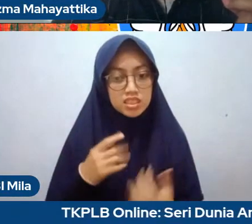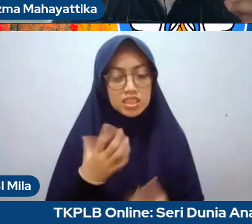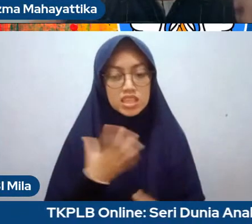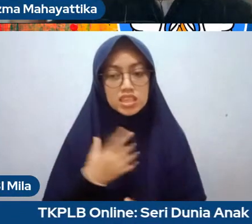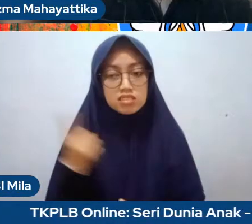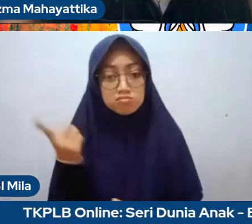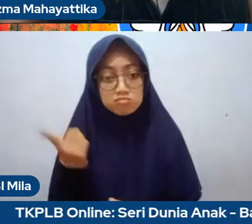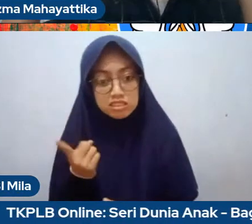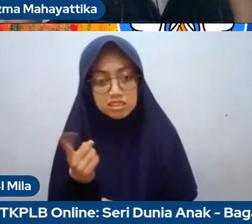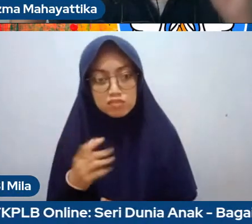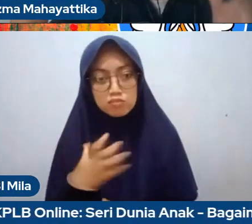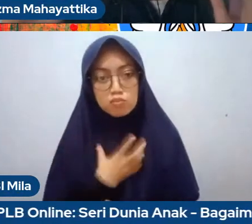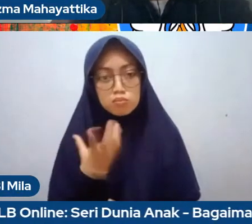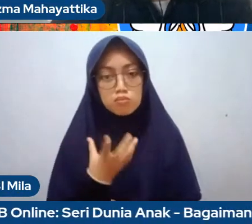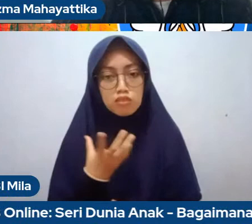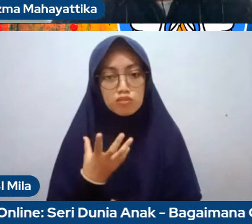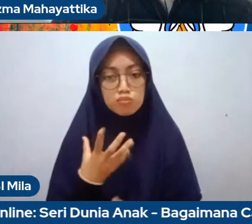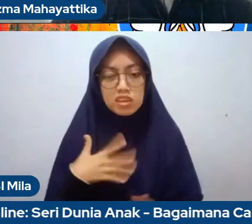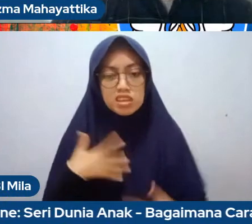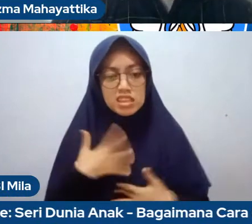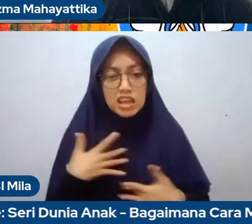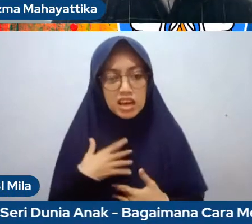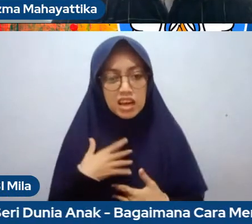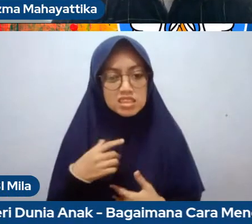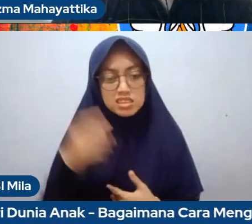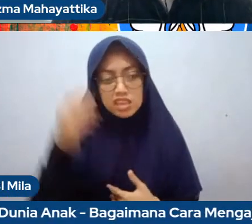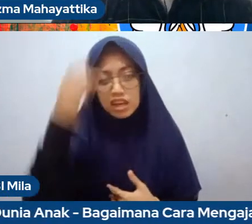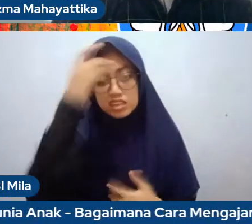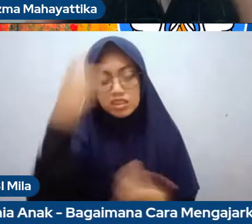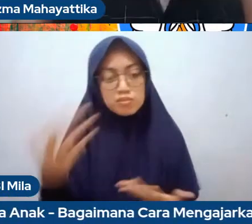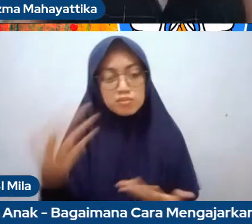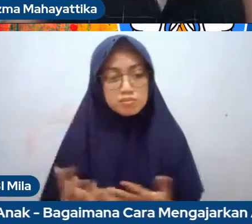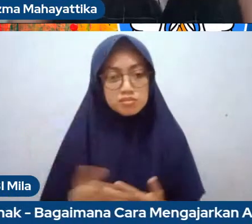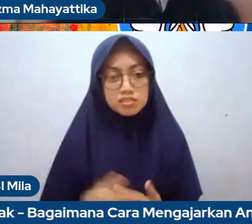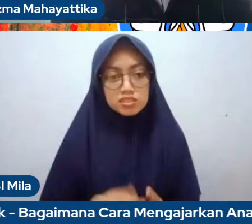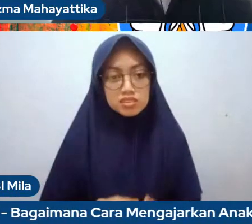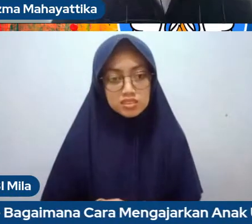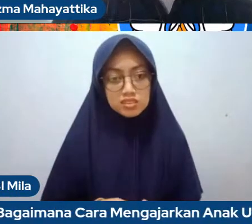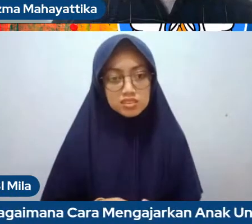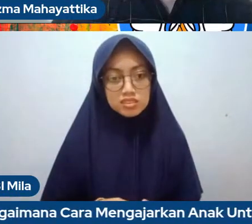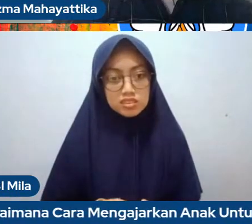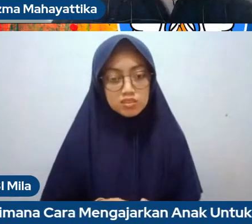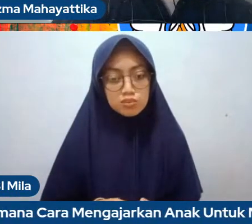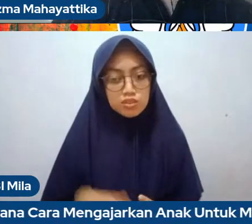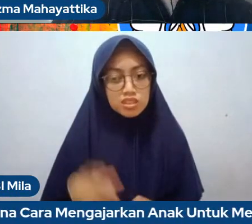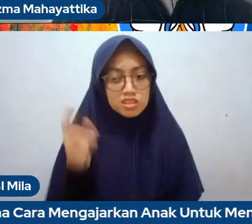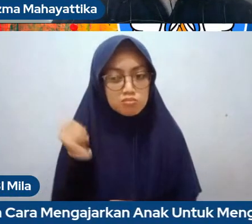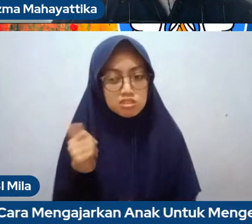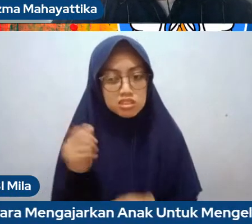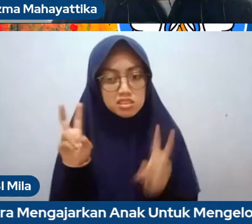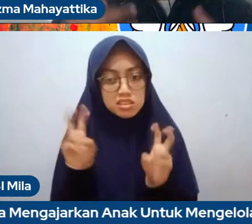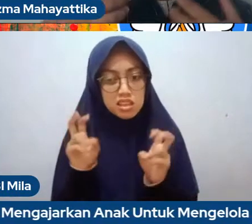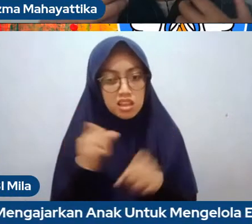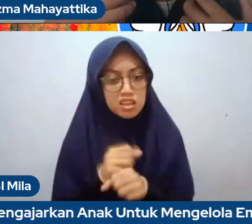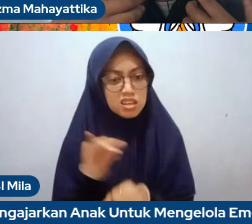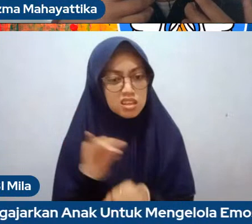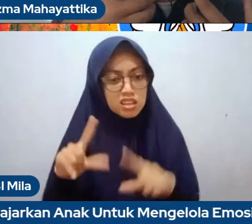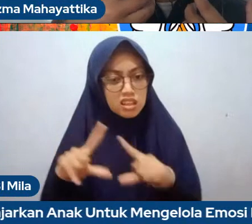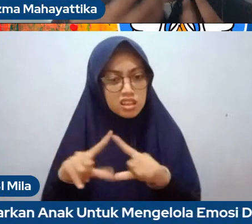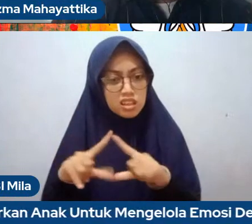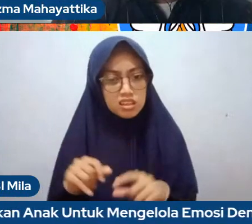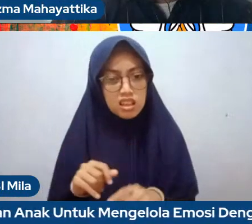kan tersiksa bencana segala macam. Dan itu saya bilang gila, dia pernah 3 bulan nggak pulang-pulang.